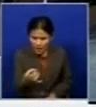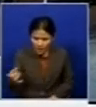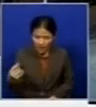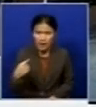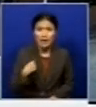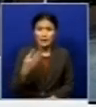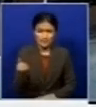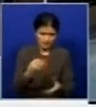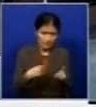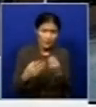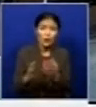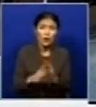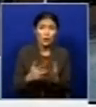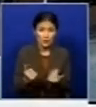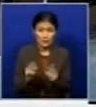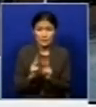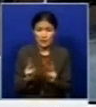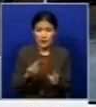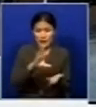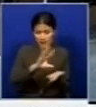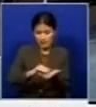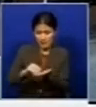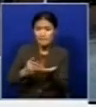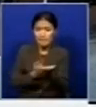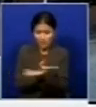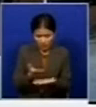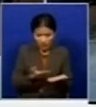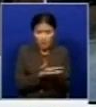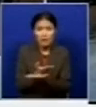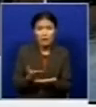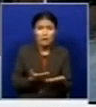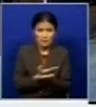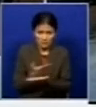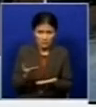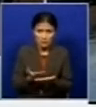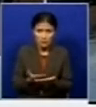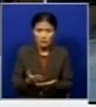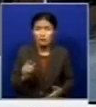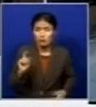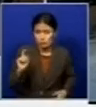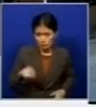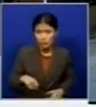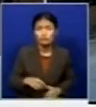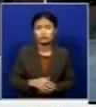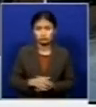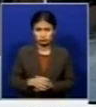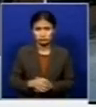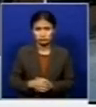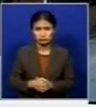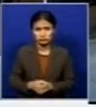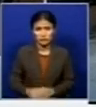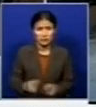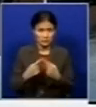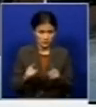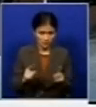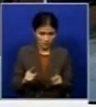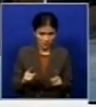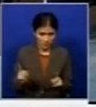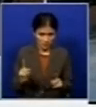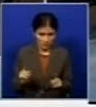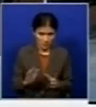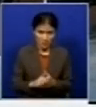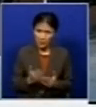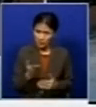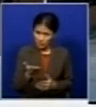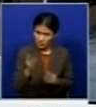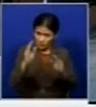าชนว่าควรหรือไม่ควรอย่างไรต่อไปแต่ว่าก็ขอให้รัฐบ